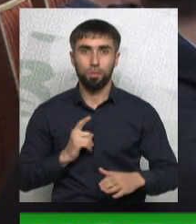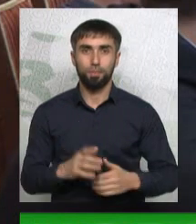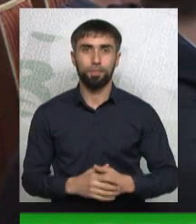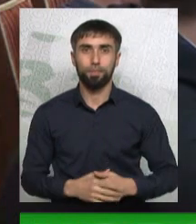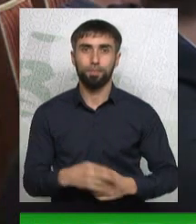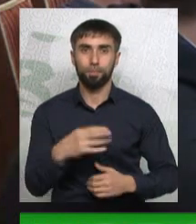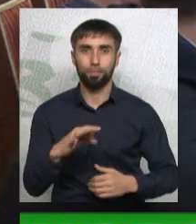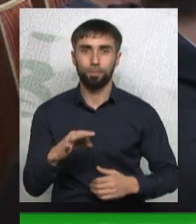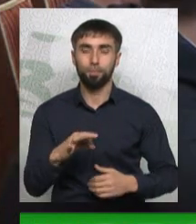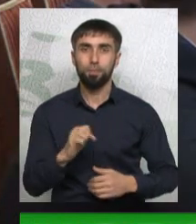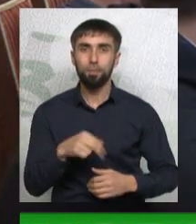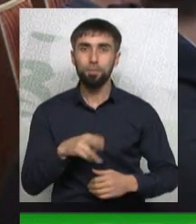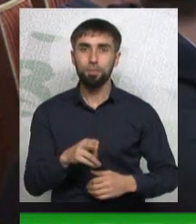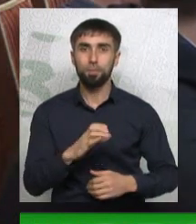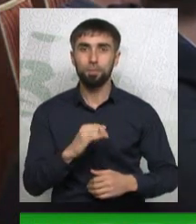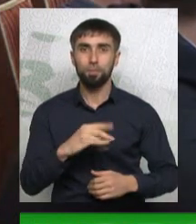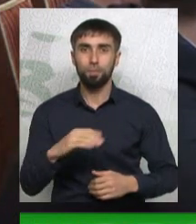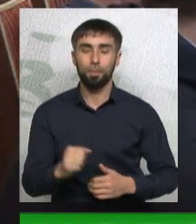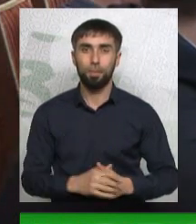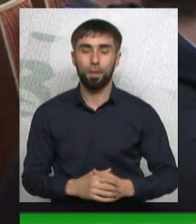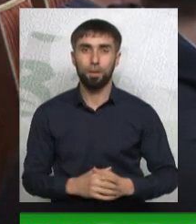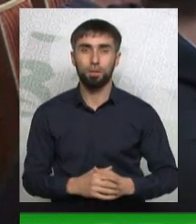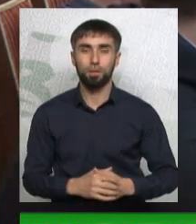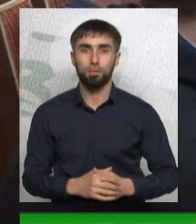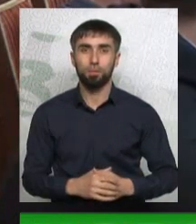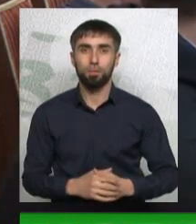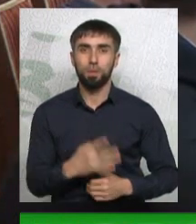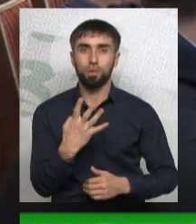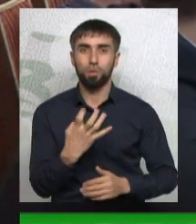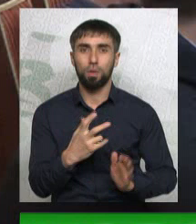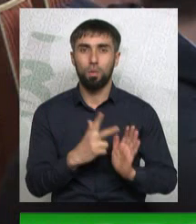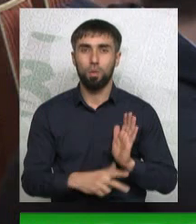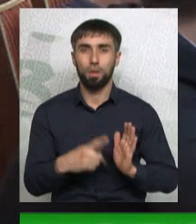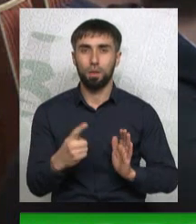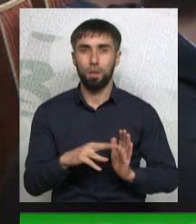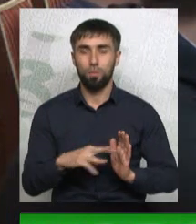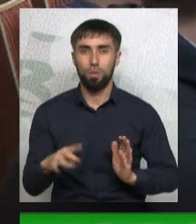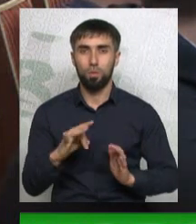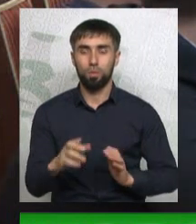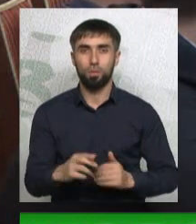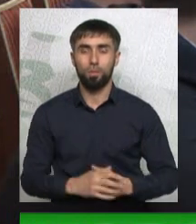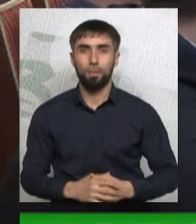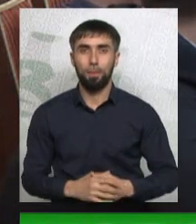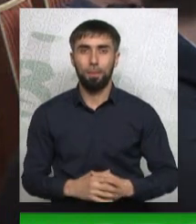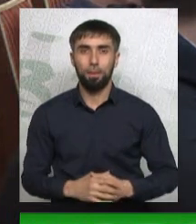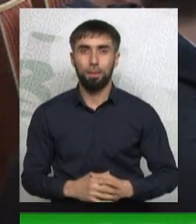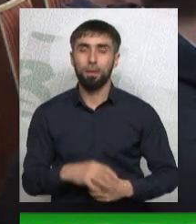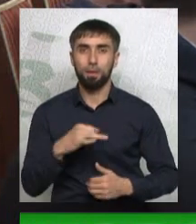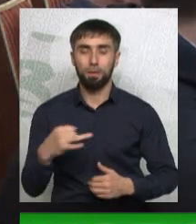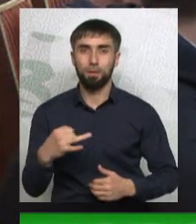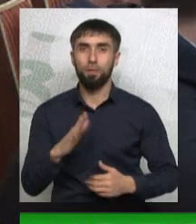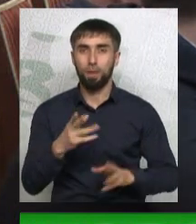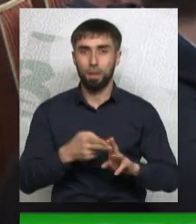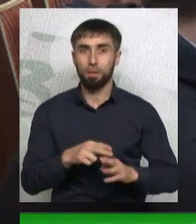по АПК «Сунжа». Вот, вот 481 миллион рублей. И в